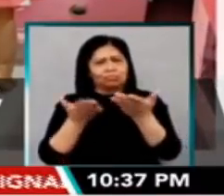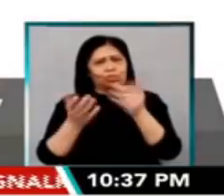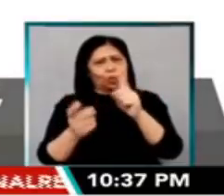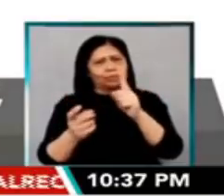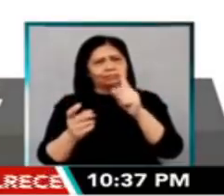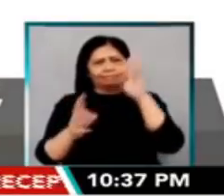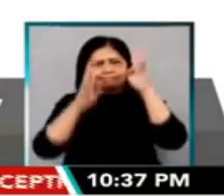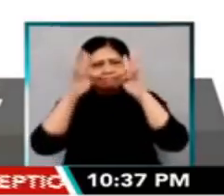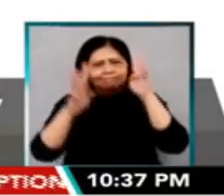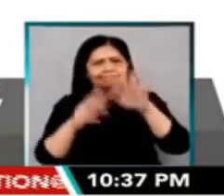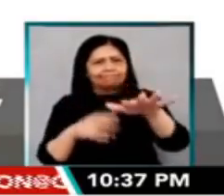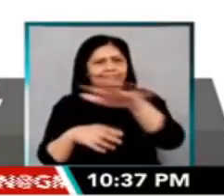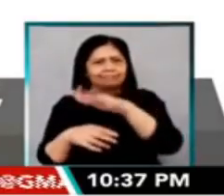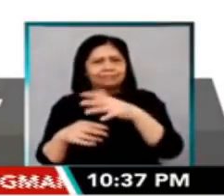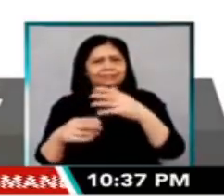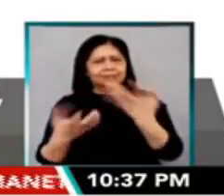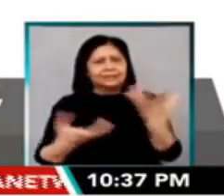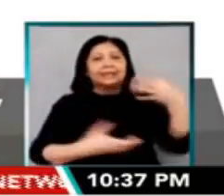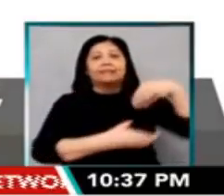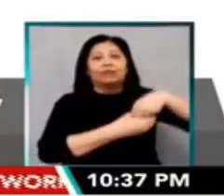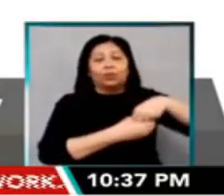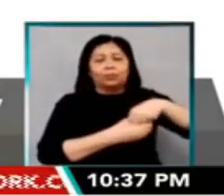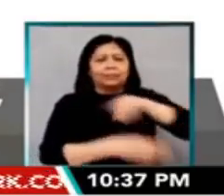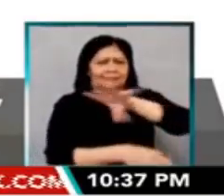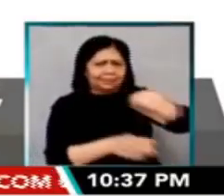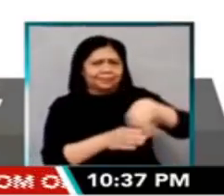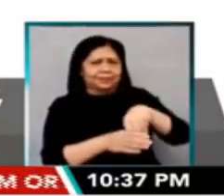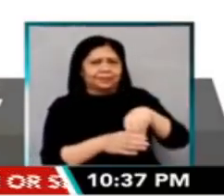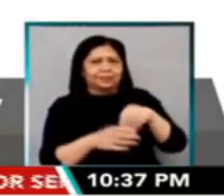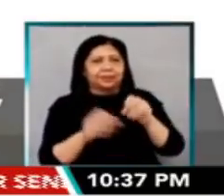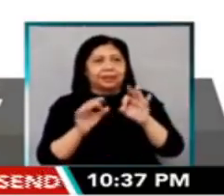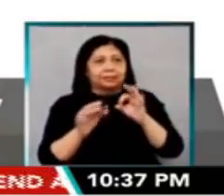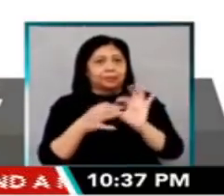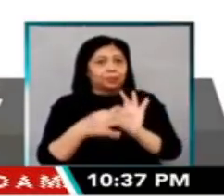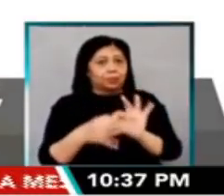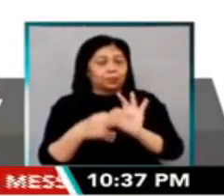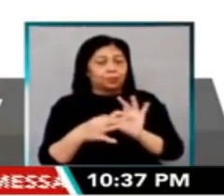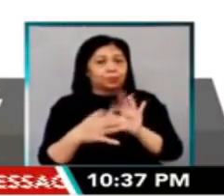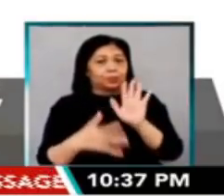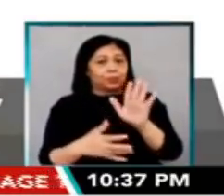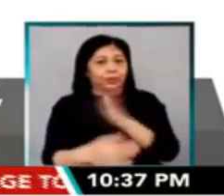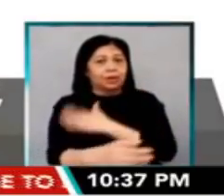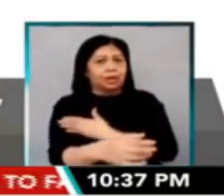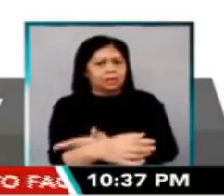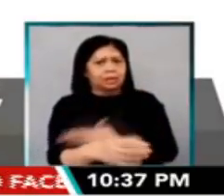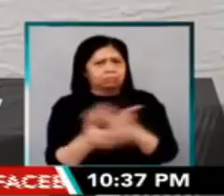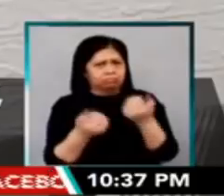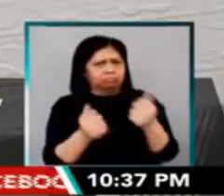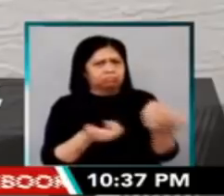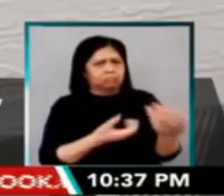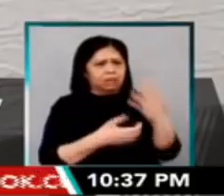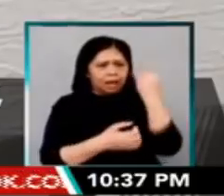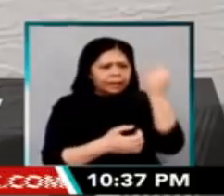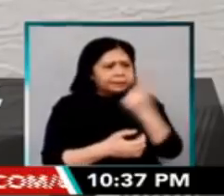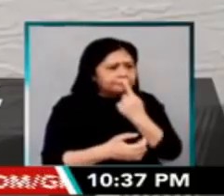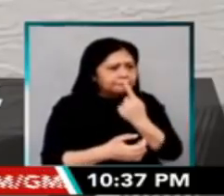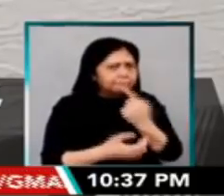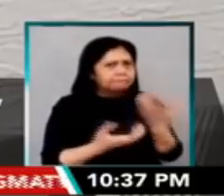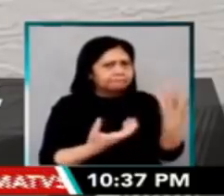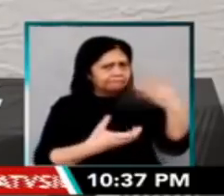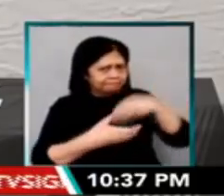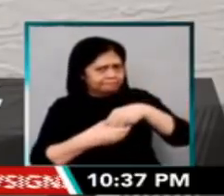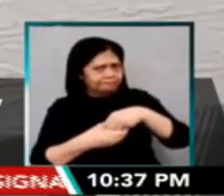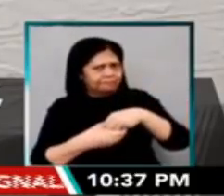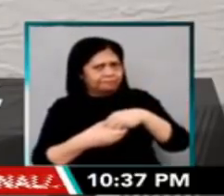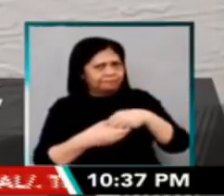ano. I-involve nyo kung cooperative na yung anak nyo. I-ano nyo yung mga ideas nila. Ipasok nyo kung